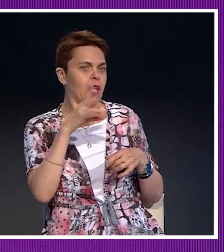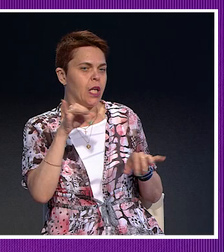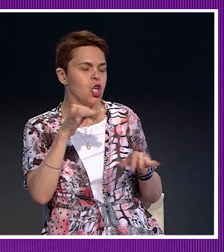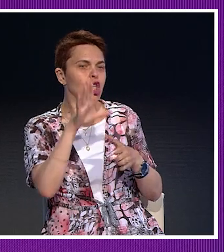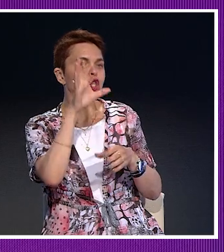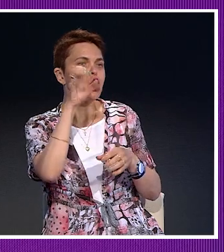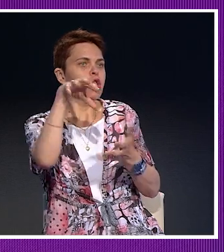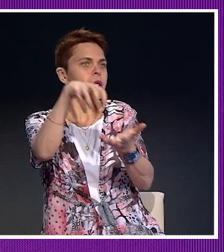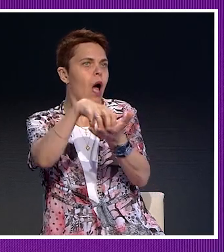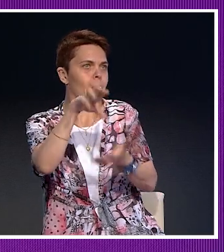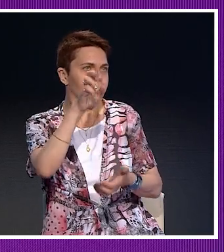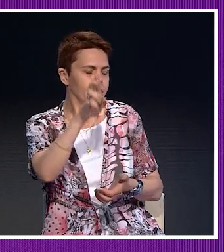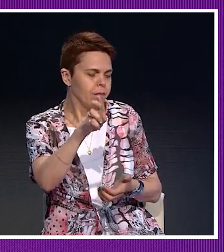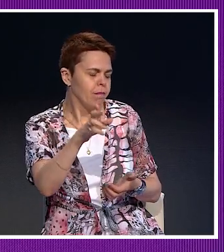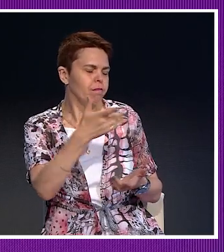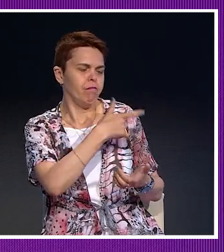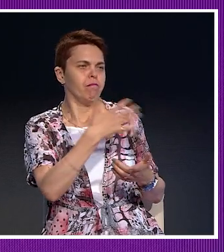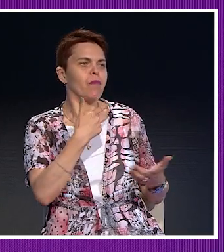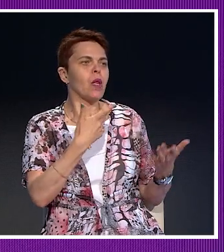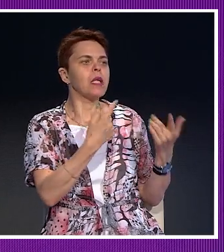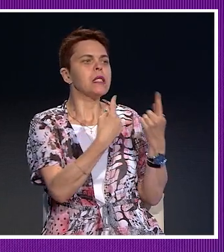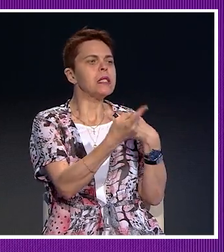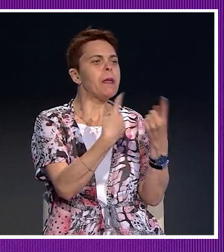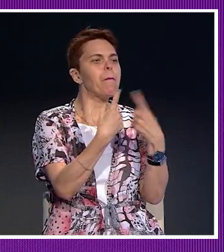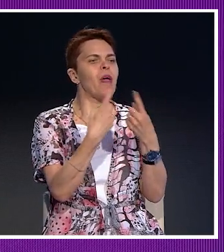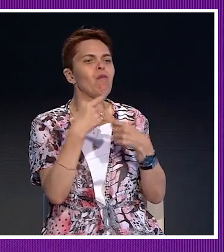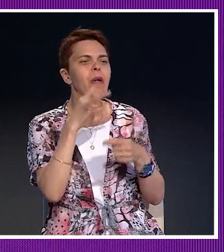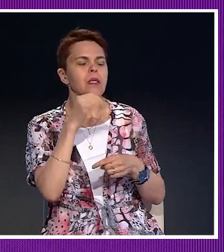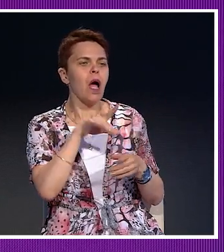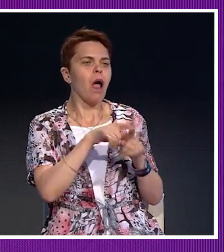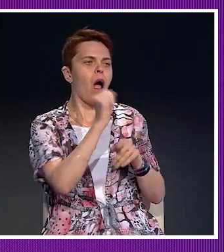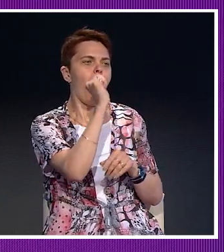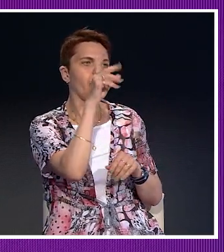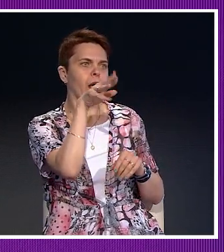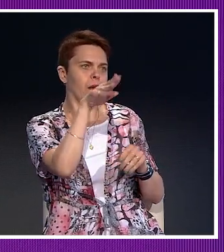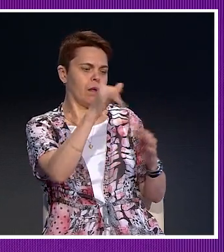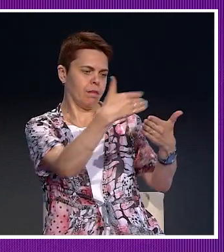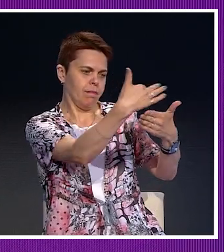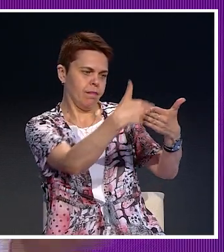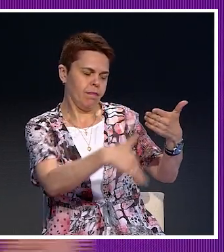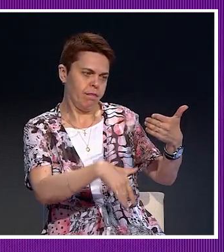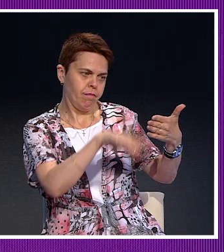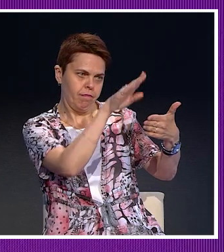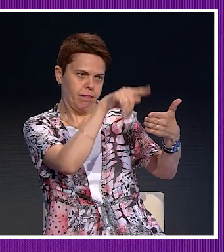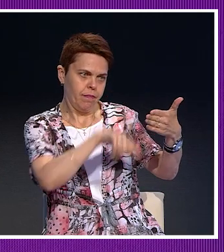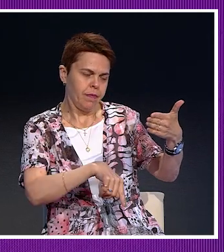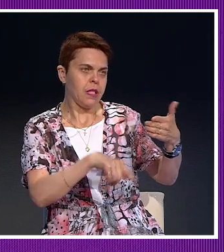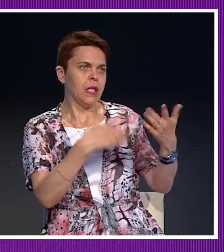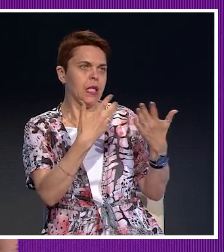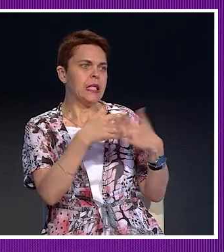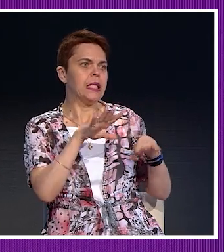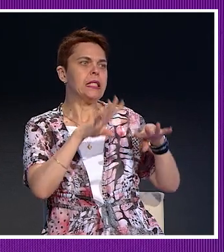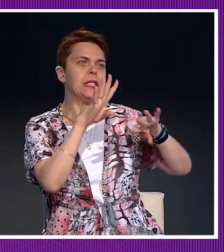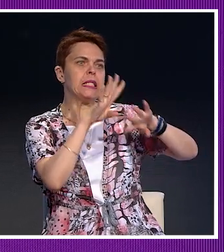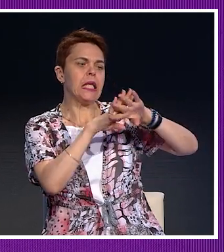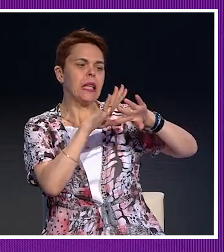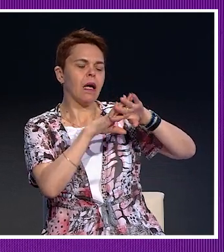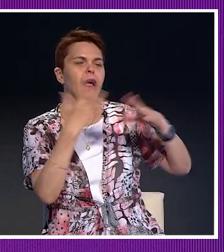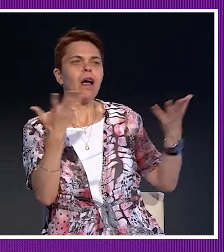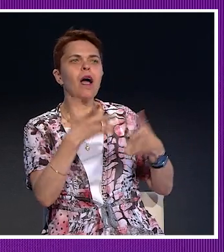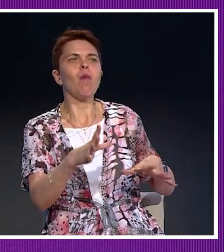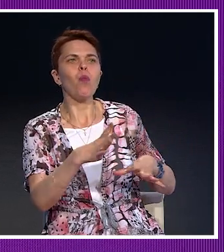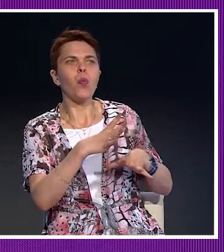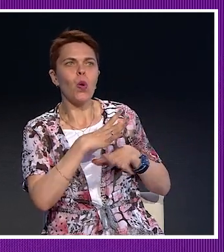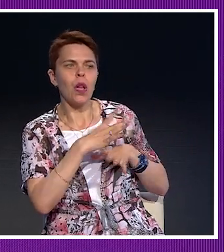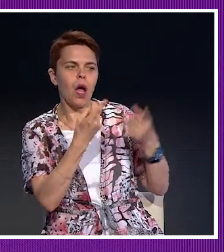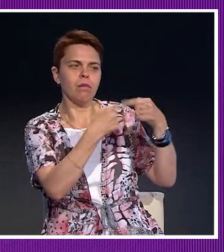партії проводить співбесіди. До нас надходять анкети від сітки, від мережі, яка працювала на